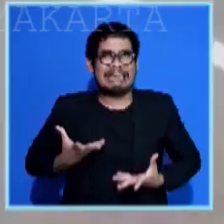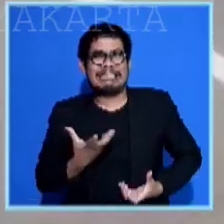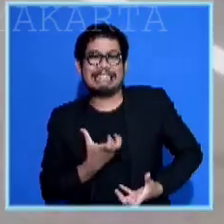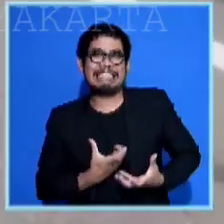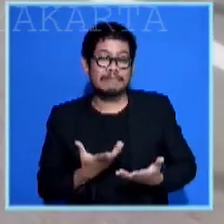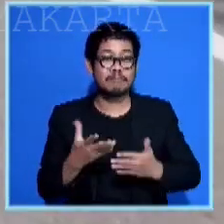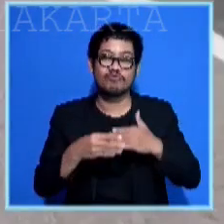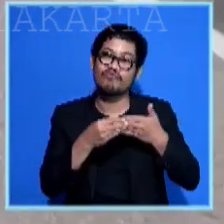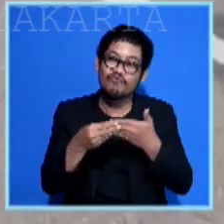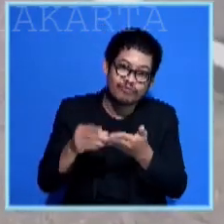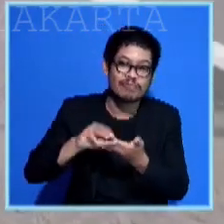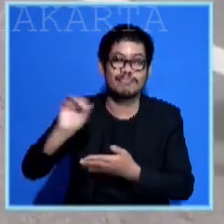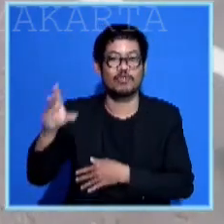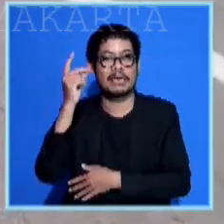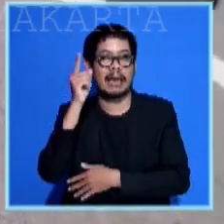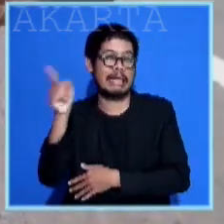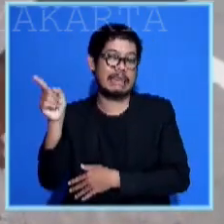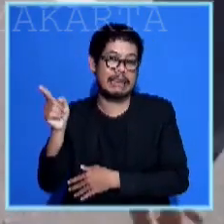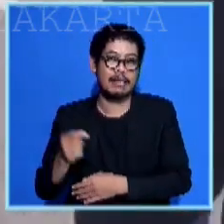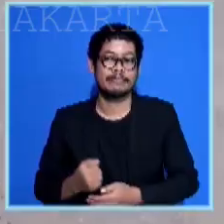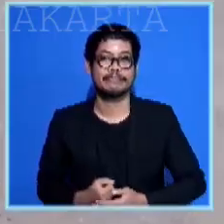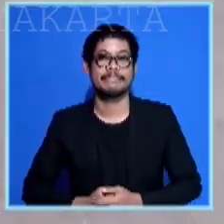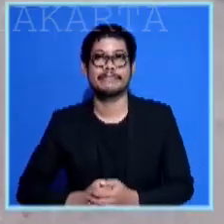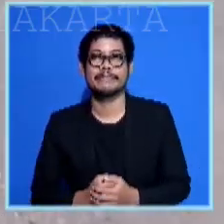sakit demikian di nadi TV Yogyakarta melaporkan dari Magelang